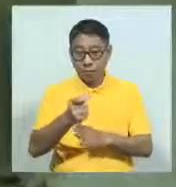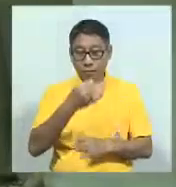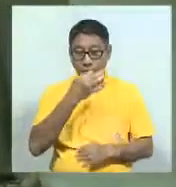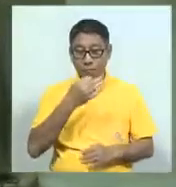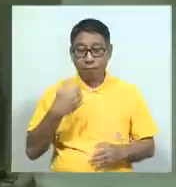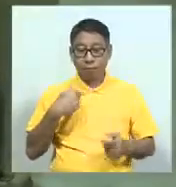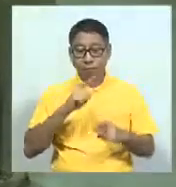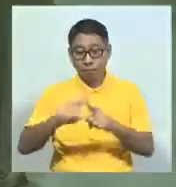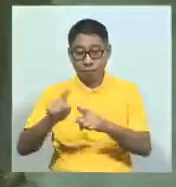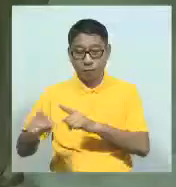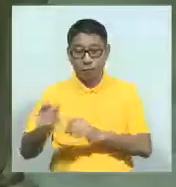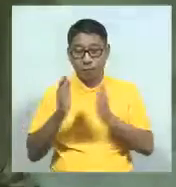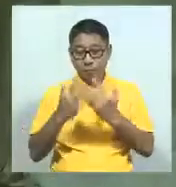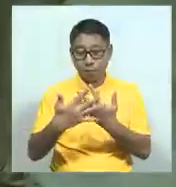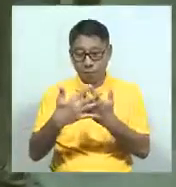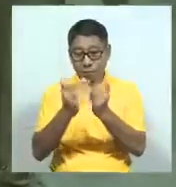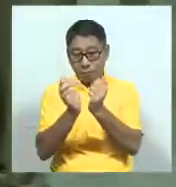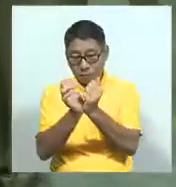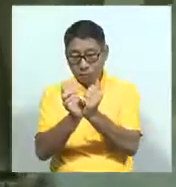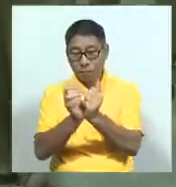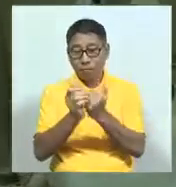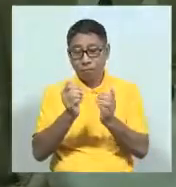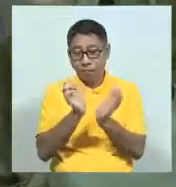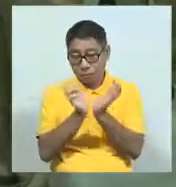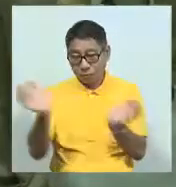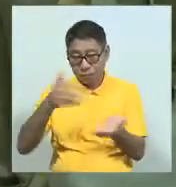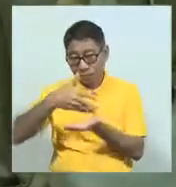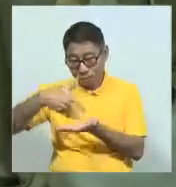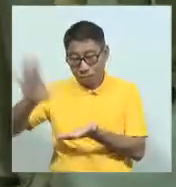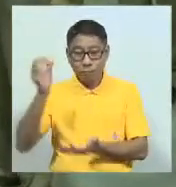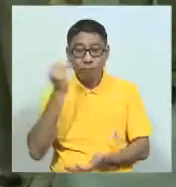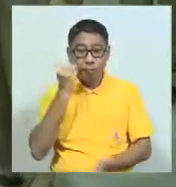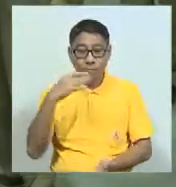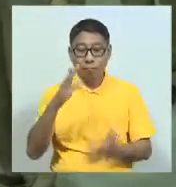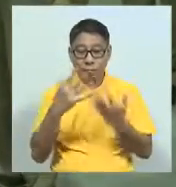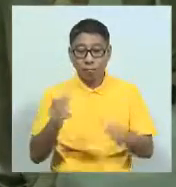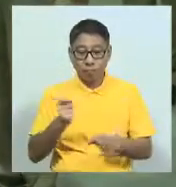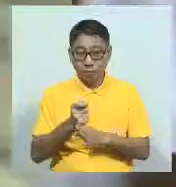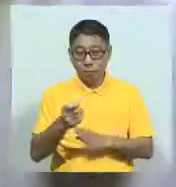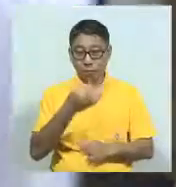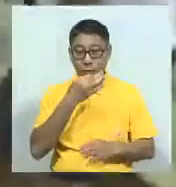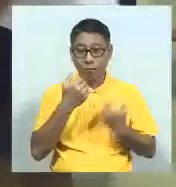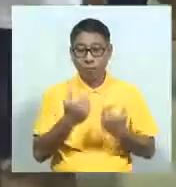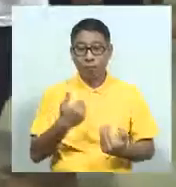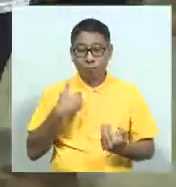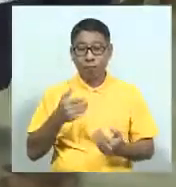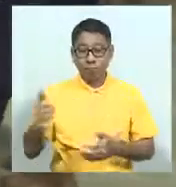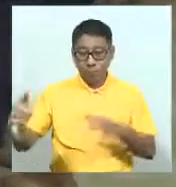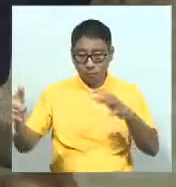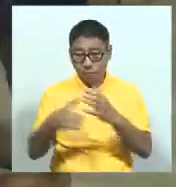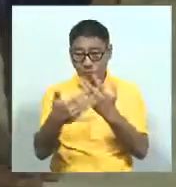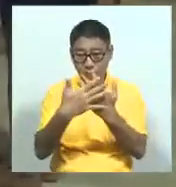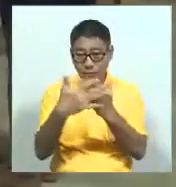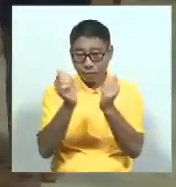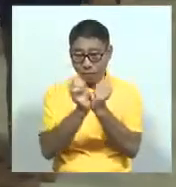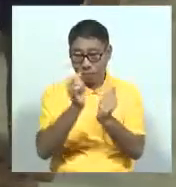ประกอบอาชีพด้วยเพื่อให้ผู้ต้องขังที่ได้รับพระราชทานอภัยโทษออกไปแล้วมีอาชีพสุจริตแล้วก็ไม่หวนกลับมากระท